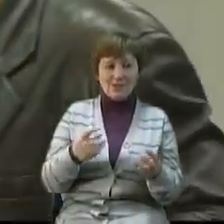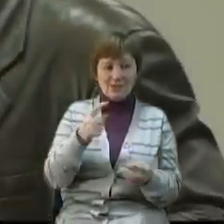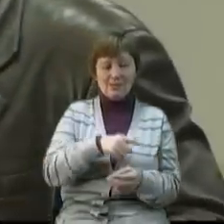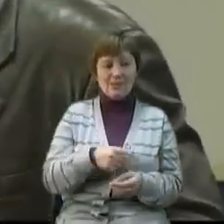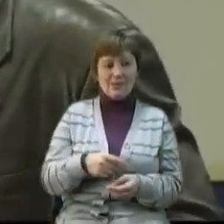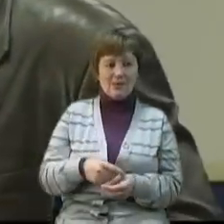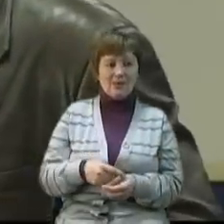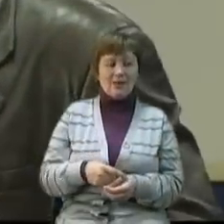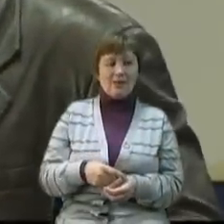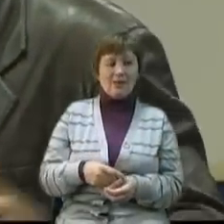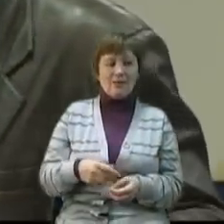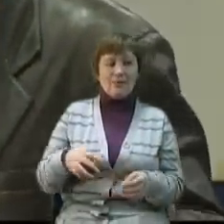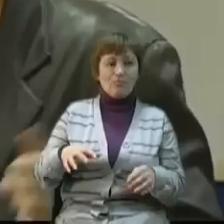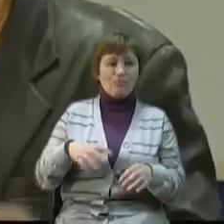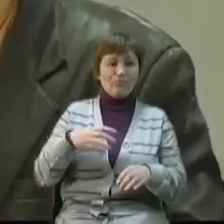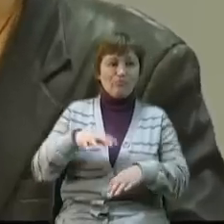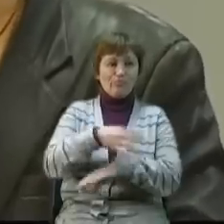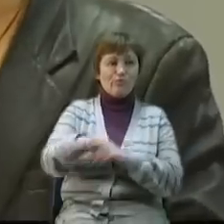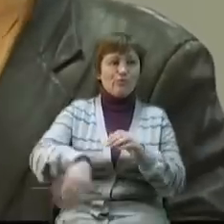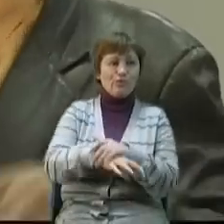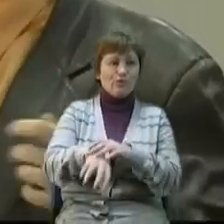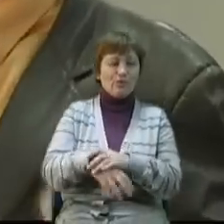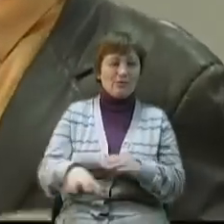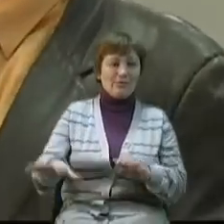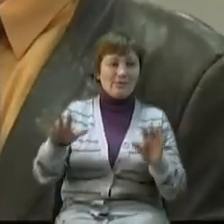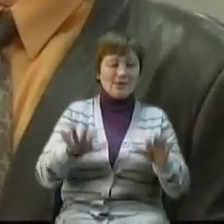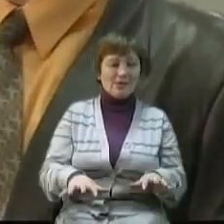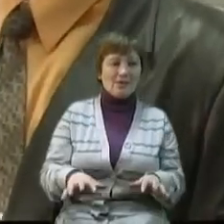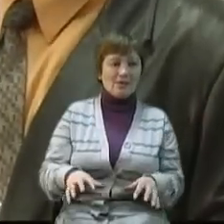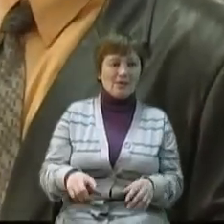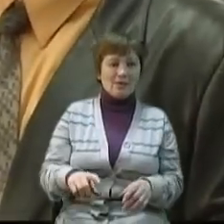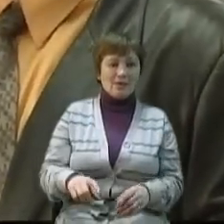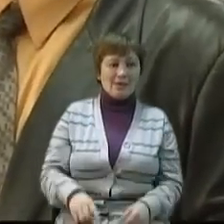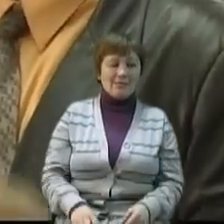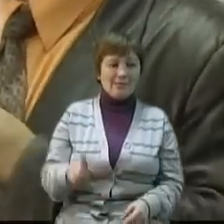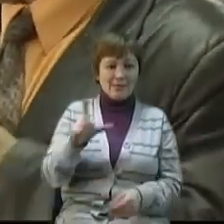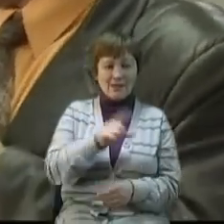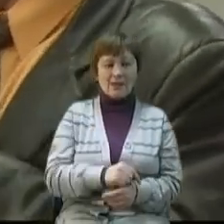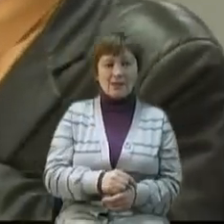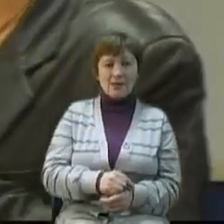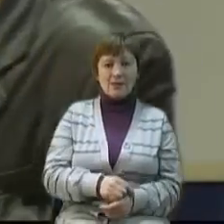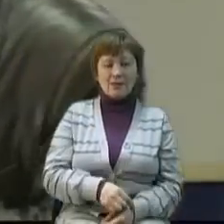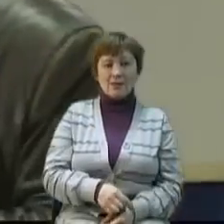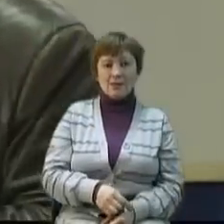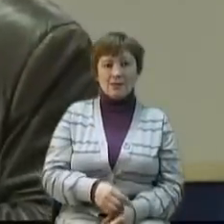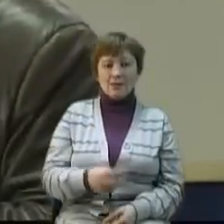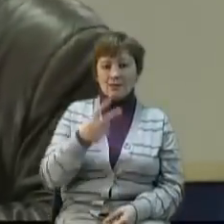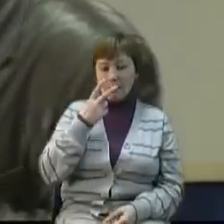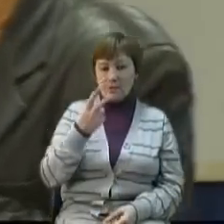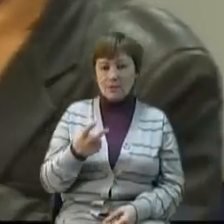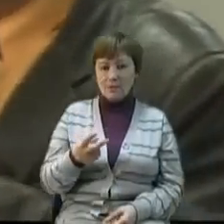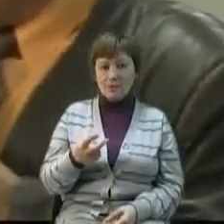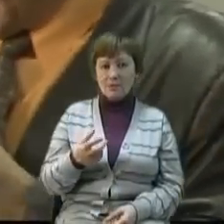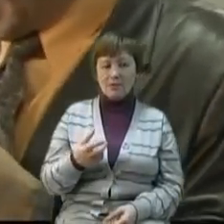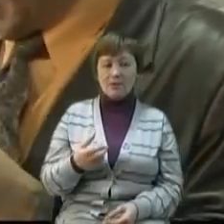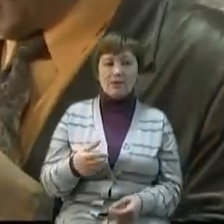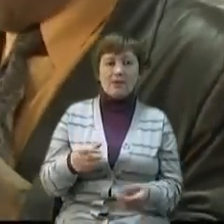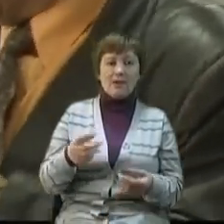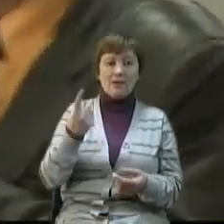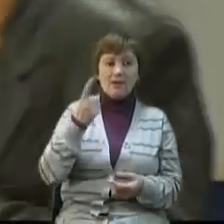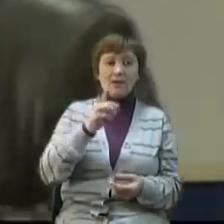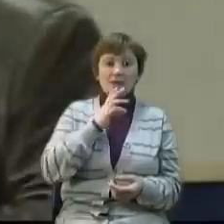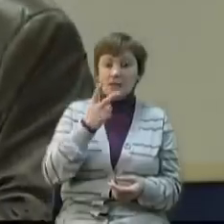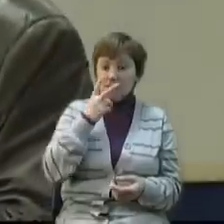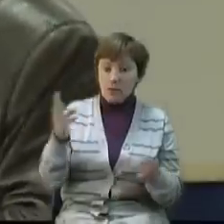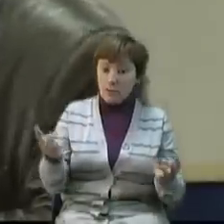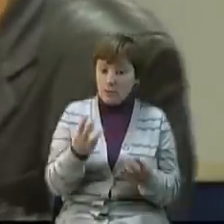6 утра, думаю, откуда взялись? Такие прилично одетые. Одна женщина говорит: что вы такое жжете? Взяла: ой, какие хорошие стихи, ой,